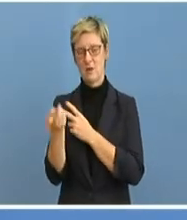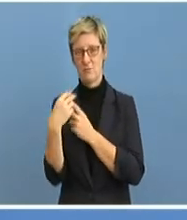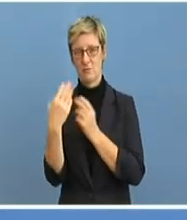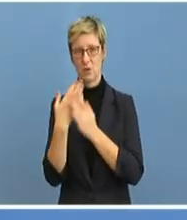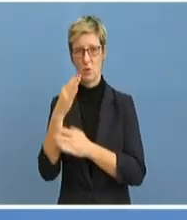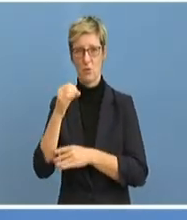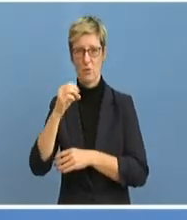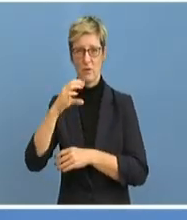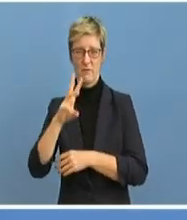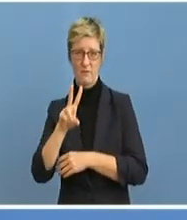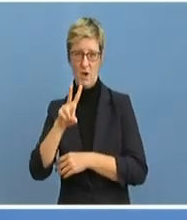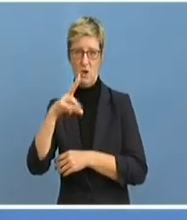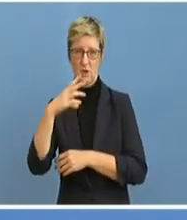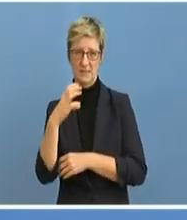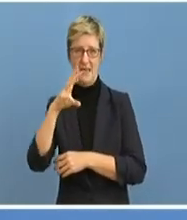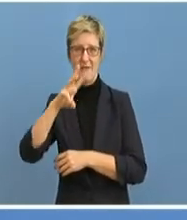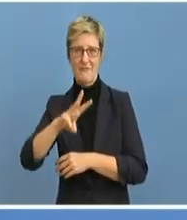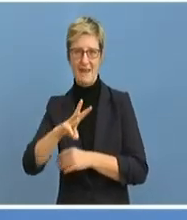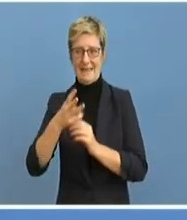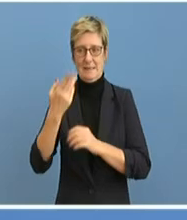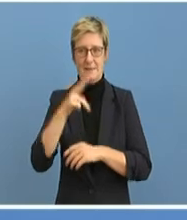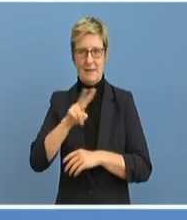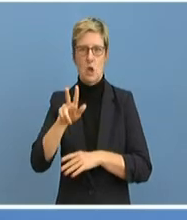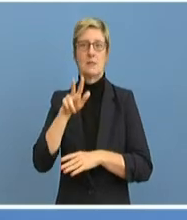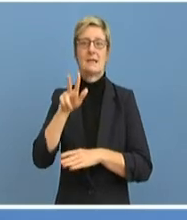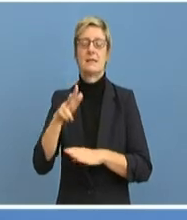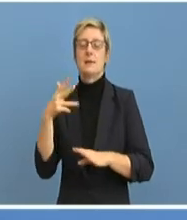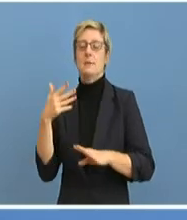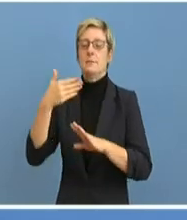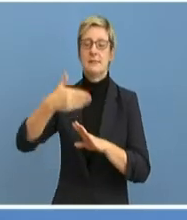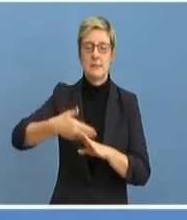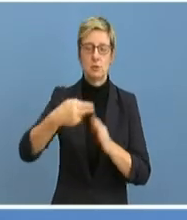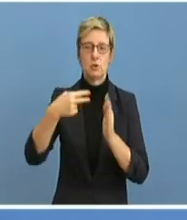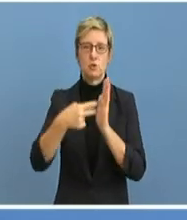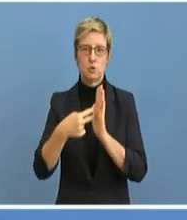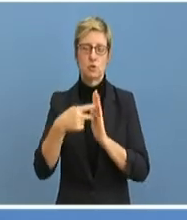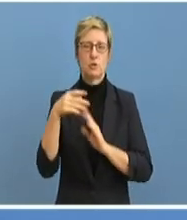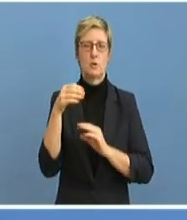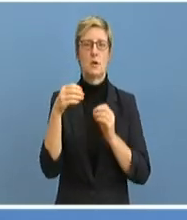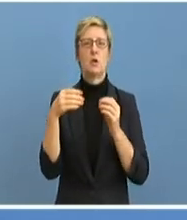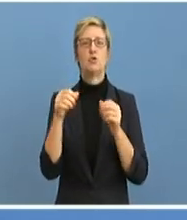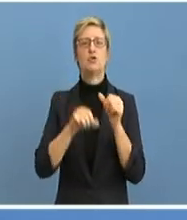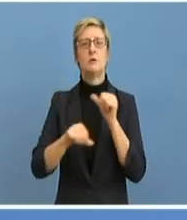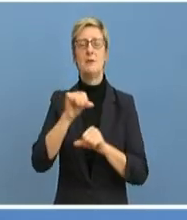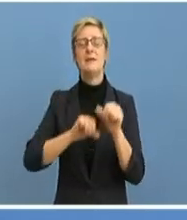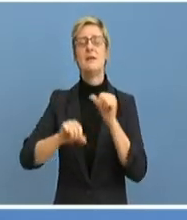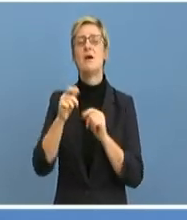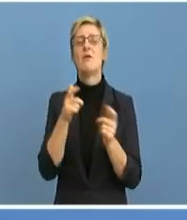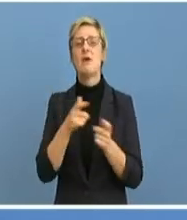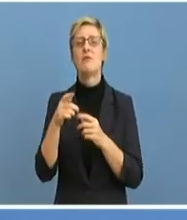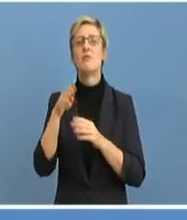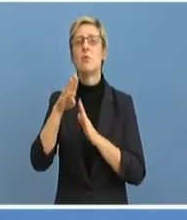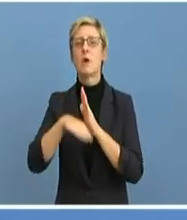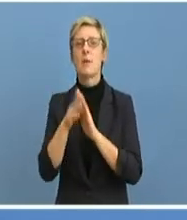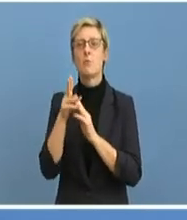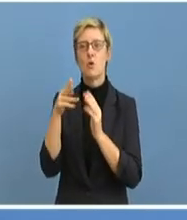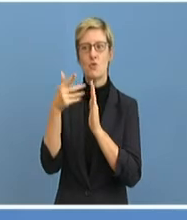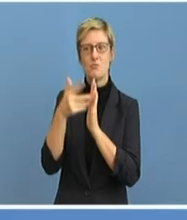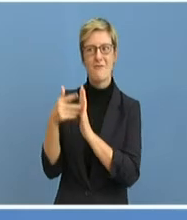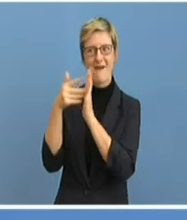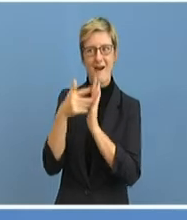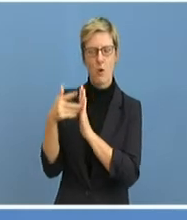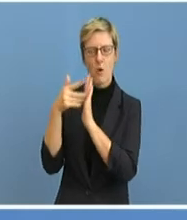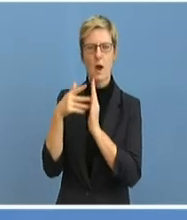diesem Zeitpunkt ja berufen ist, das syrische Chemiewaffenprogramm und seine Beendigung zu überwachen. Und Herr Bustani hatte ja, wie